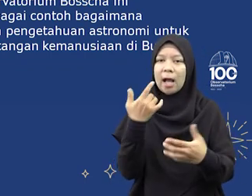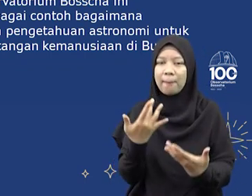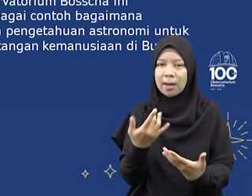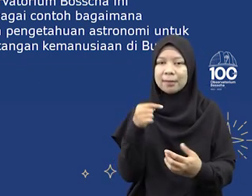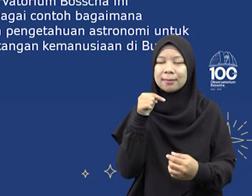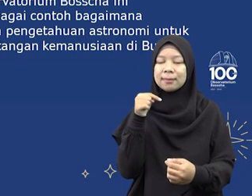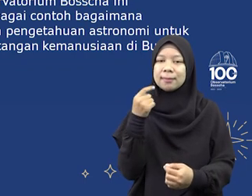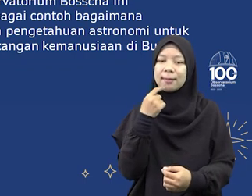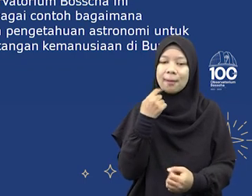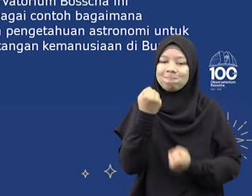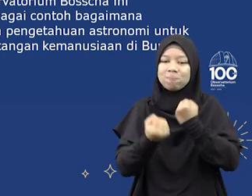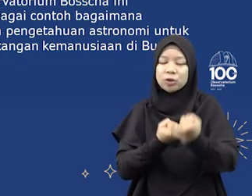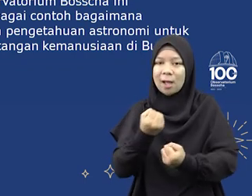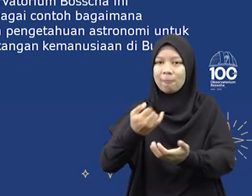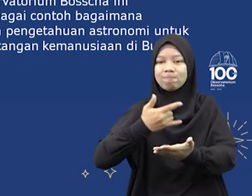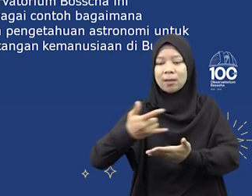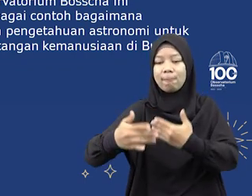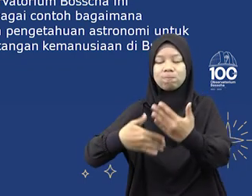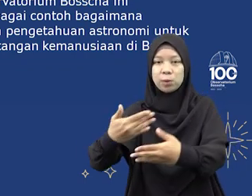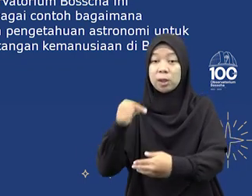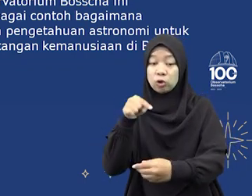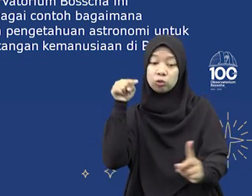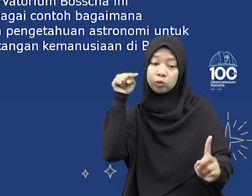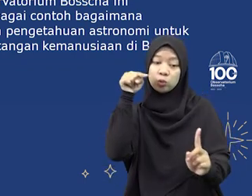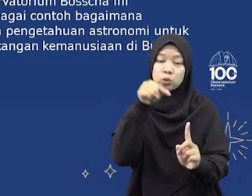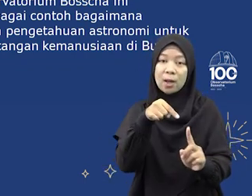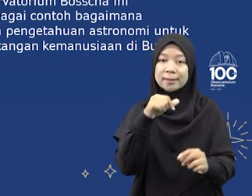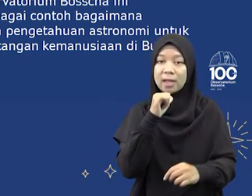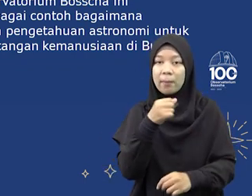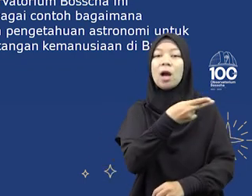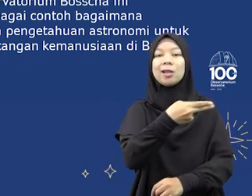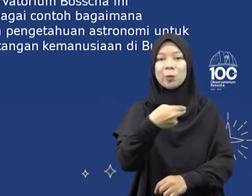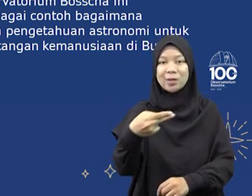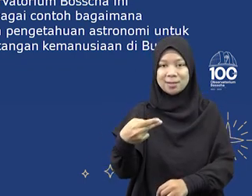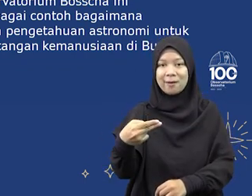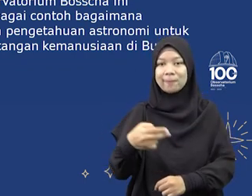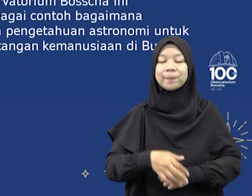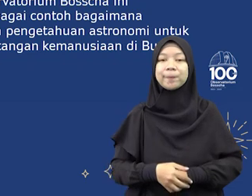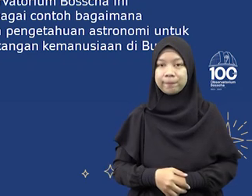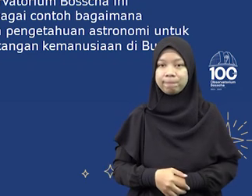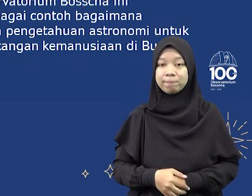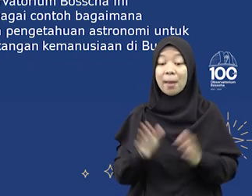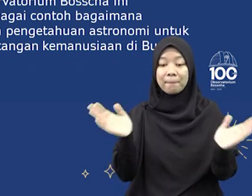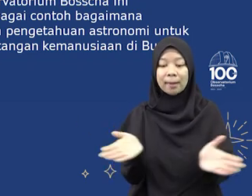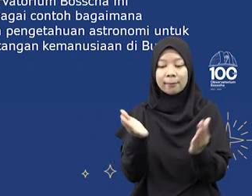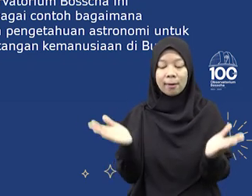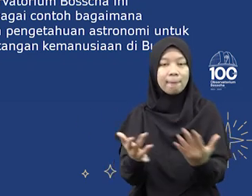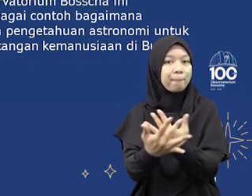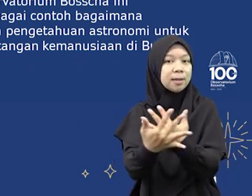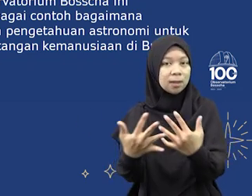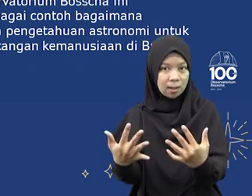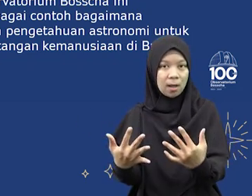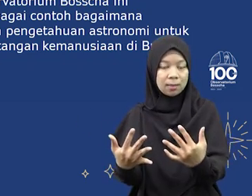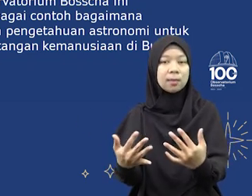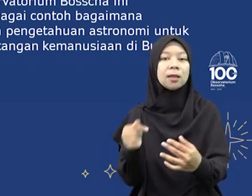merupakan tujuan atau kerja bangsa kita nah pemberdayaan masyarakat melalui contoh praktis dalam